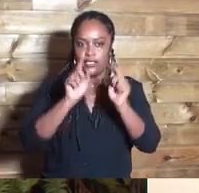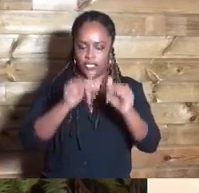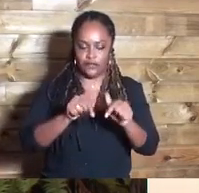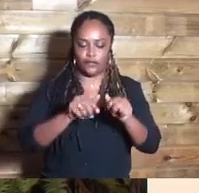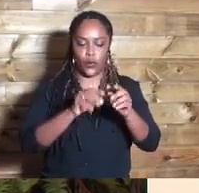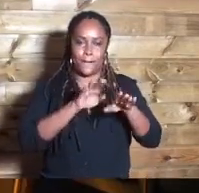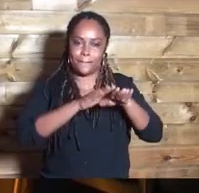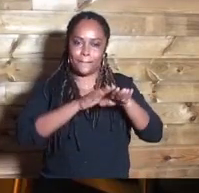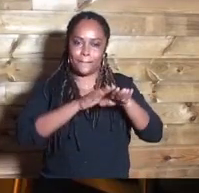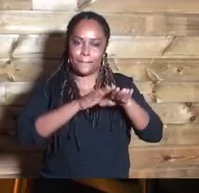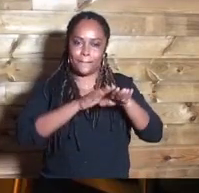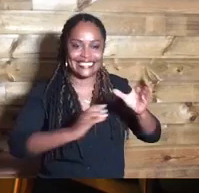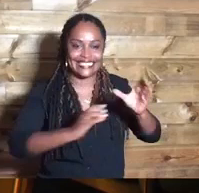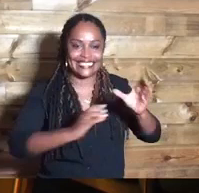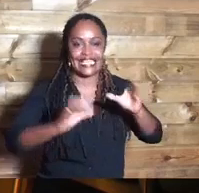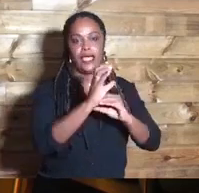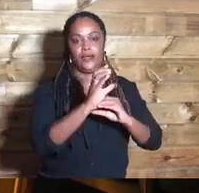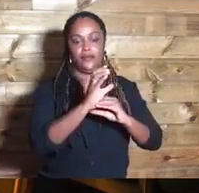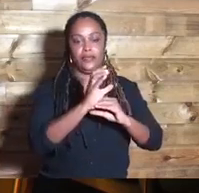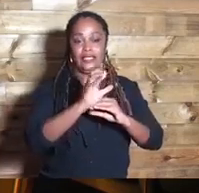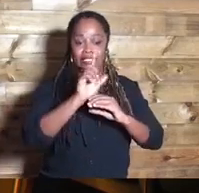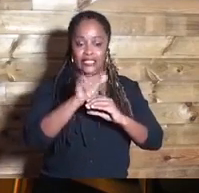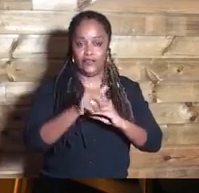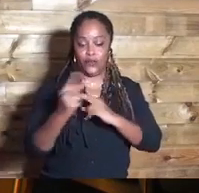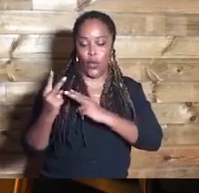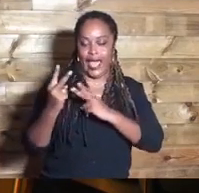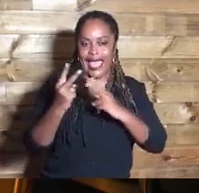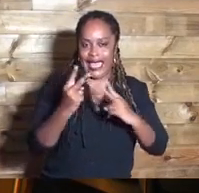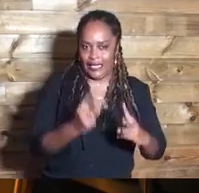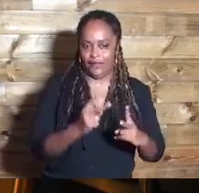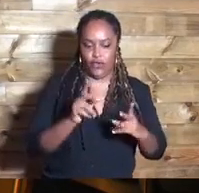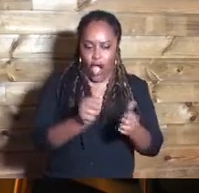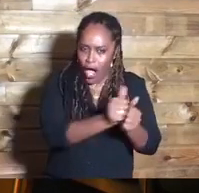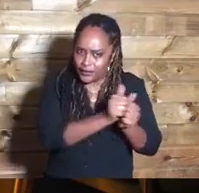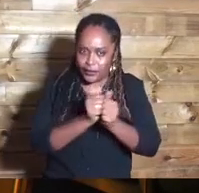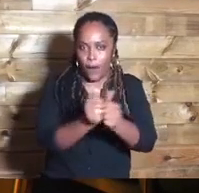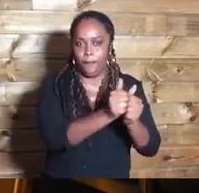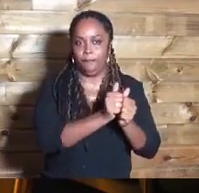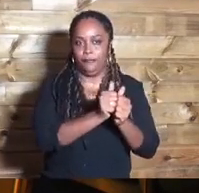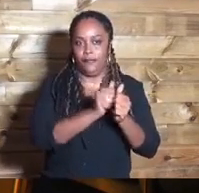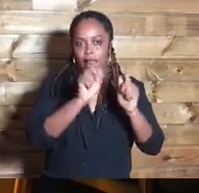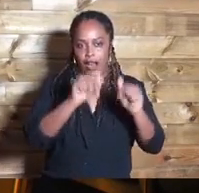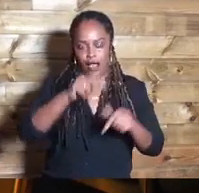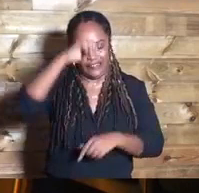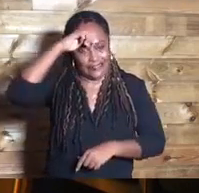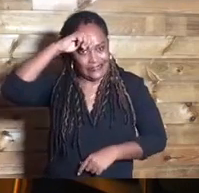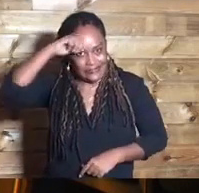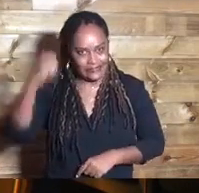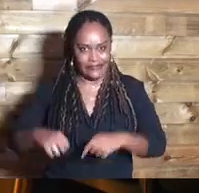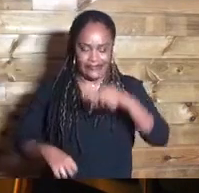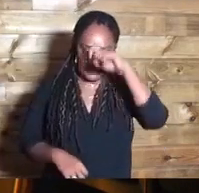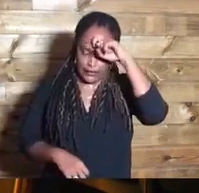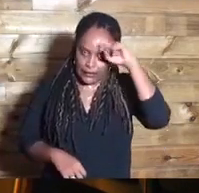Caraïbe. Et qu'elle nous rivait dans la terre où coule la sueur et la